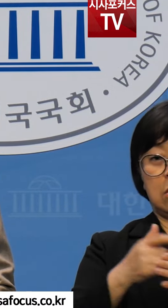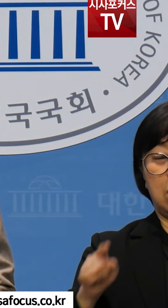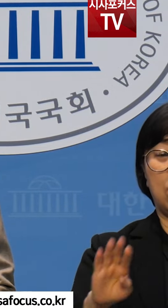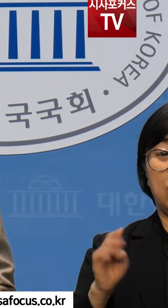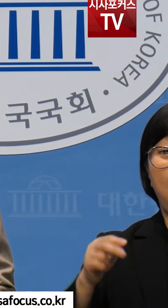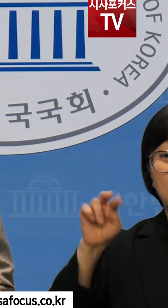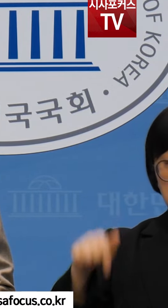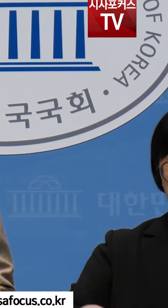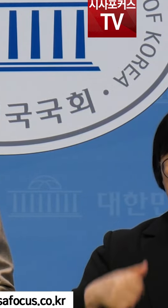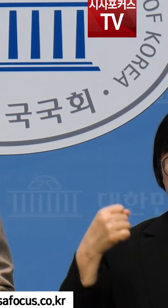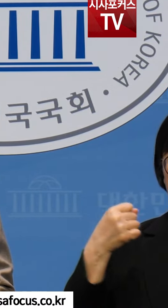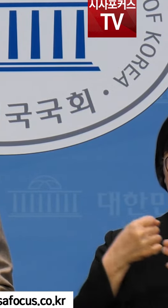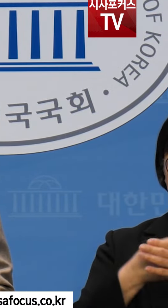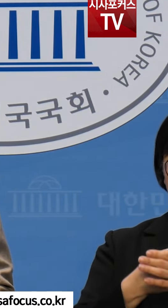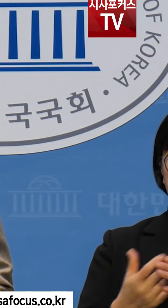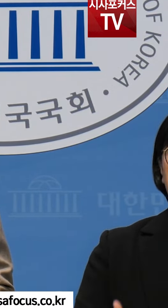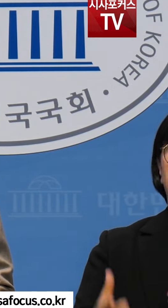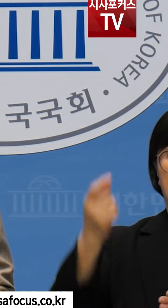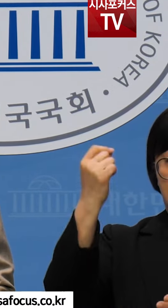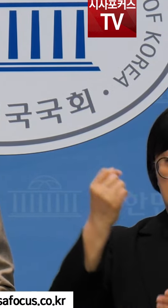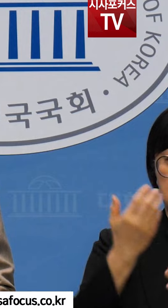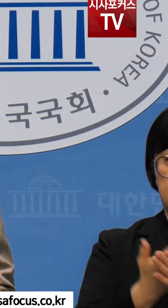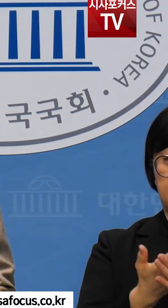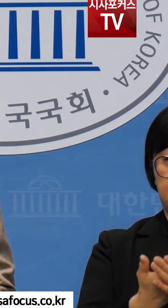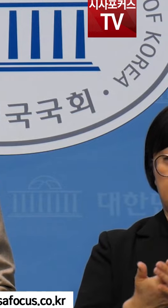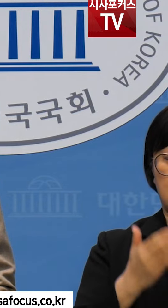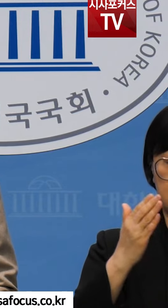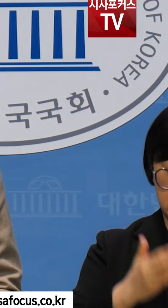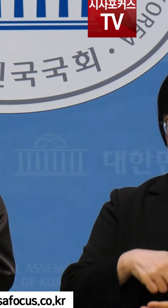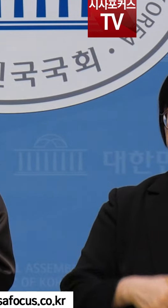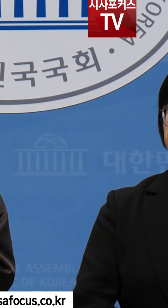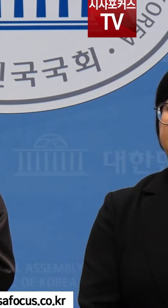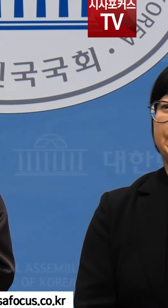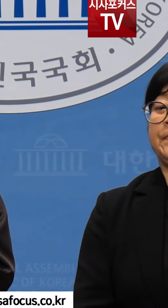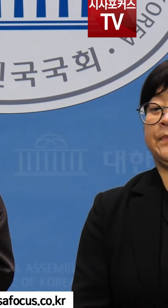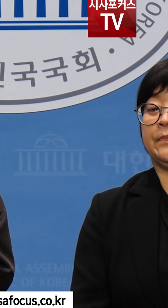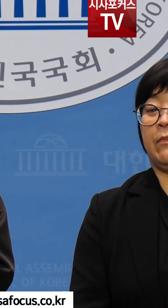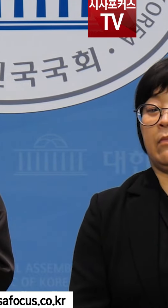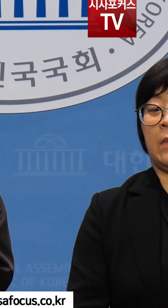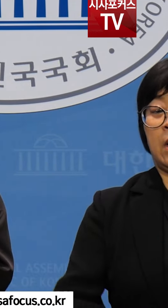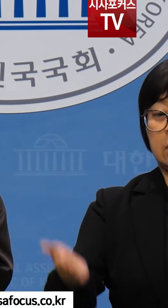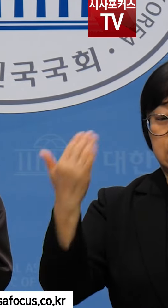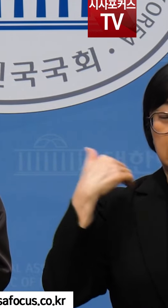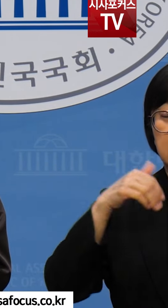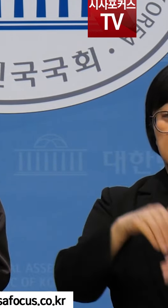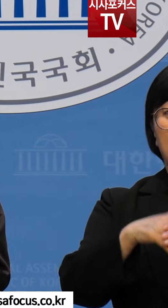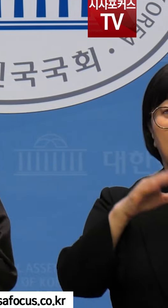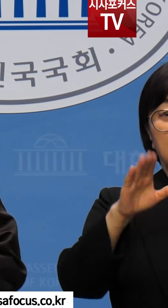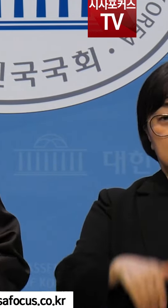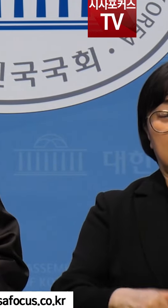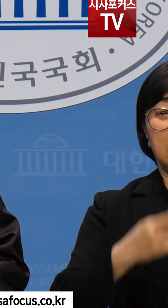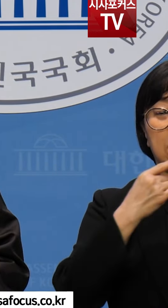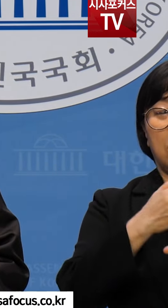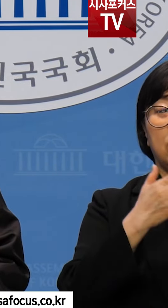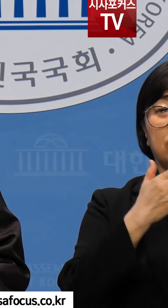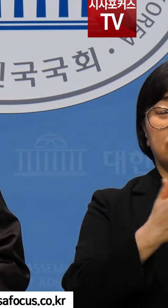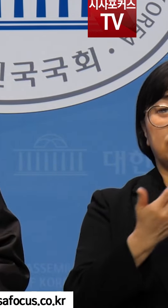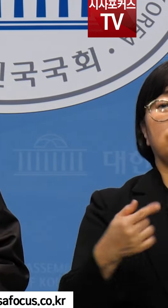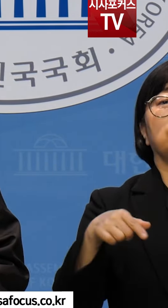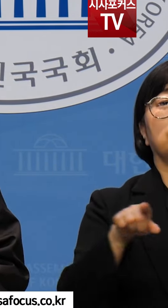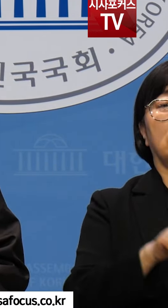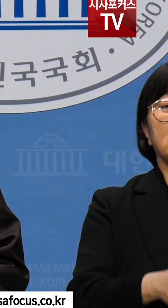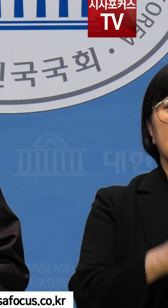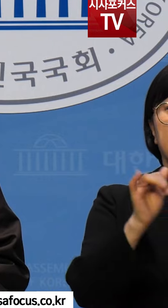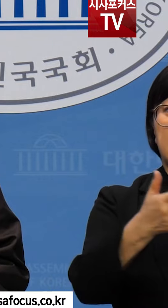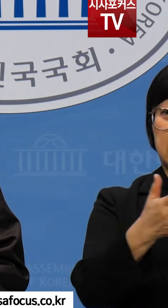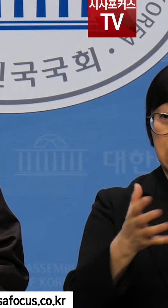결정을 신속히 결정을 해 주십시오. 부탁드립니다. 저는 지난 총선에 더불어시민당